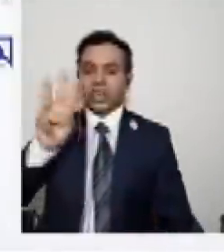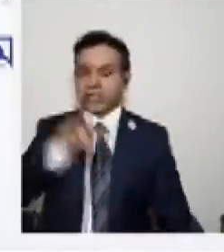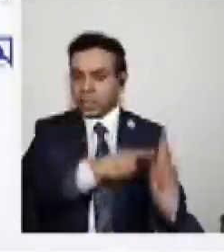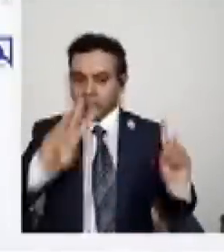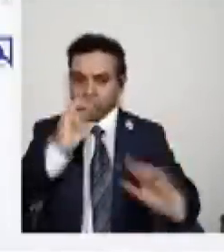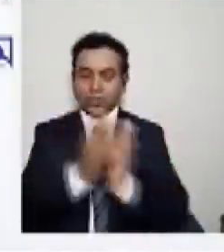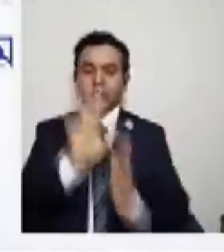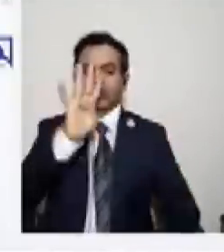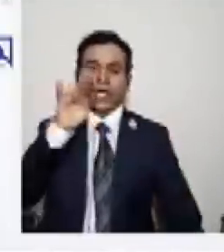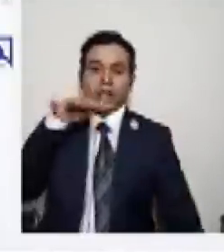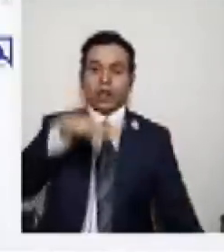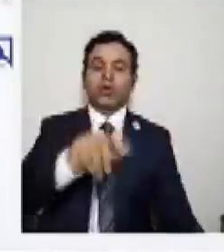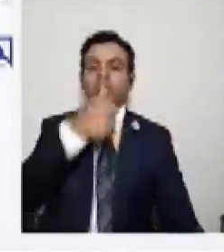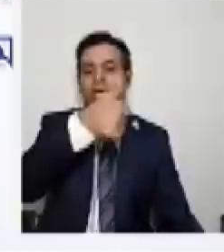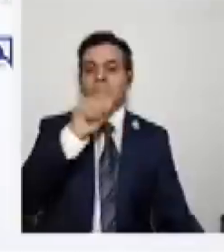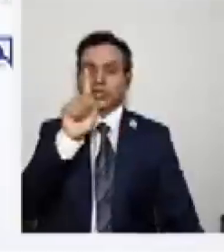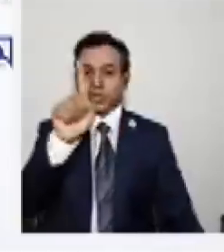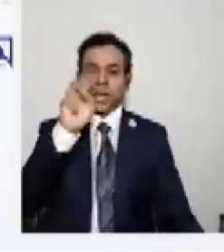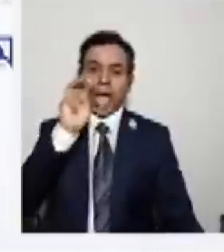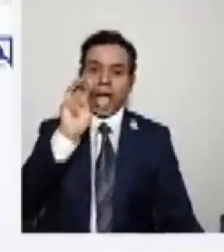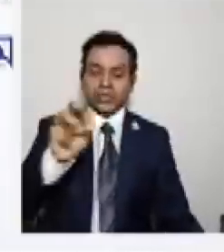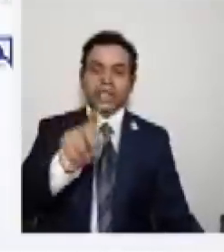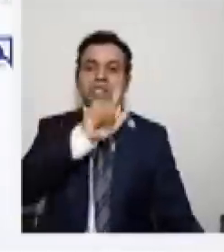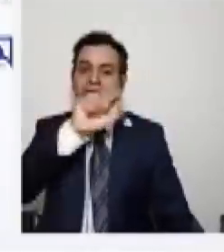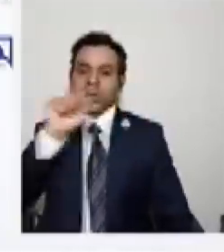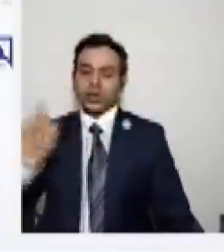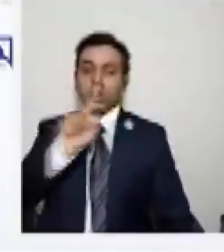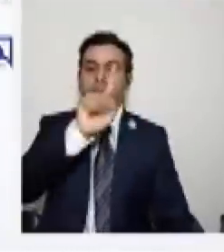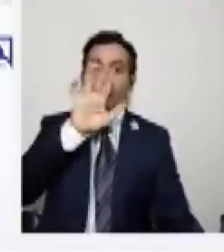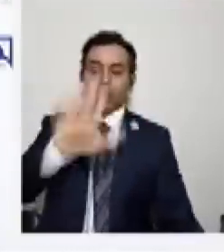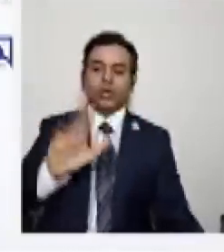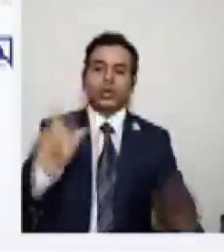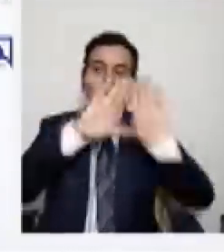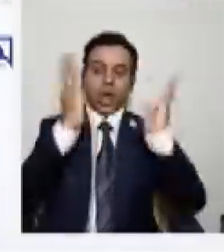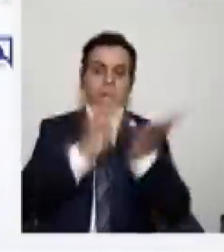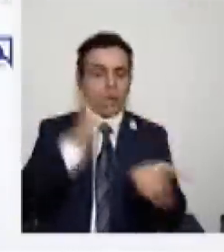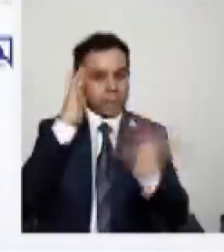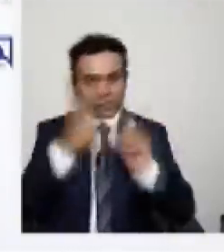মৃত্যুবরণ করেছেন 24 ঘন্টায় সারা বিশ্বে 4,443 জন এবং এ পর্যন্ত